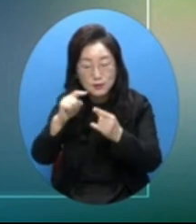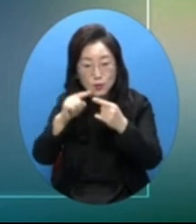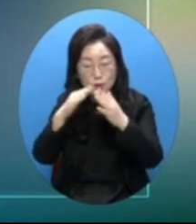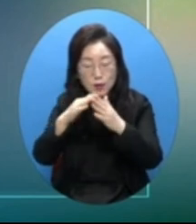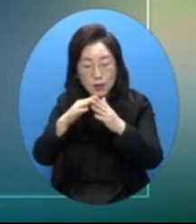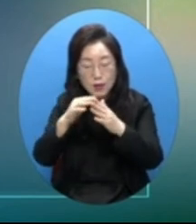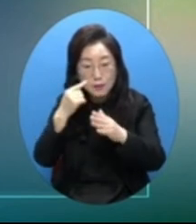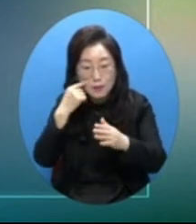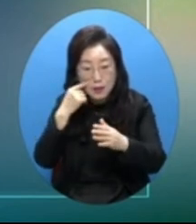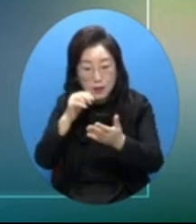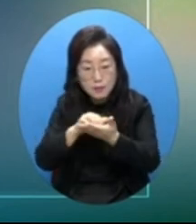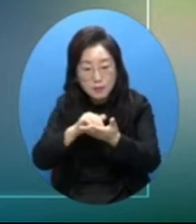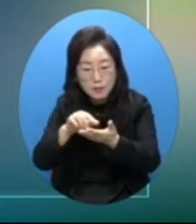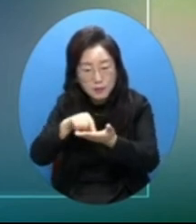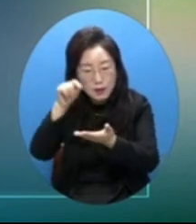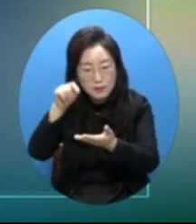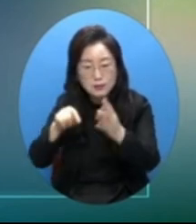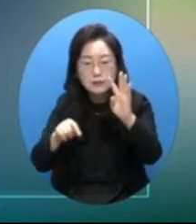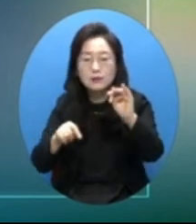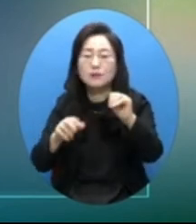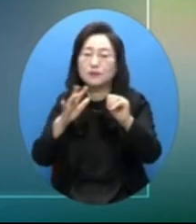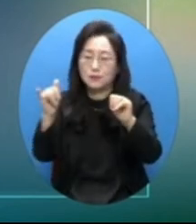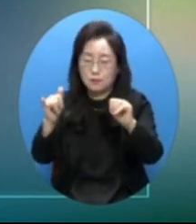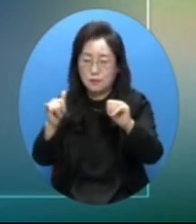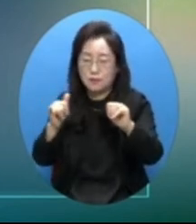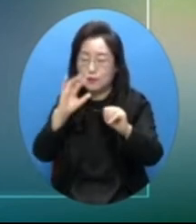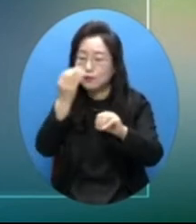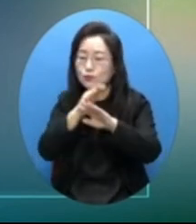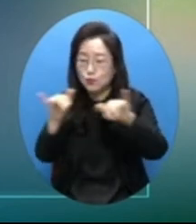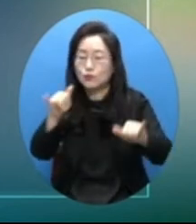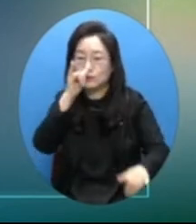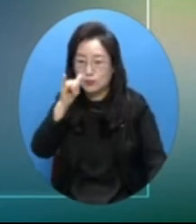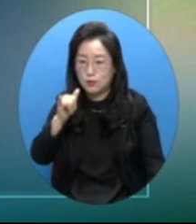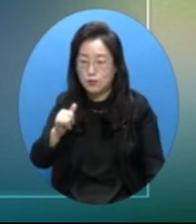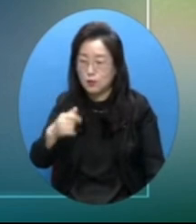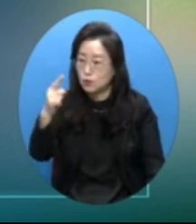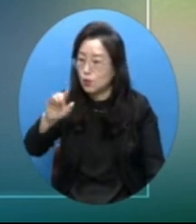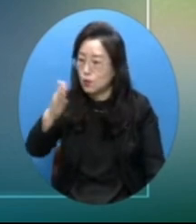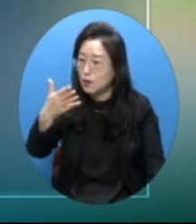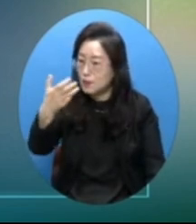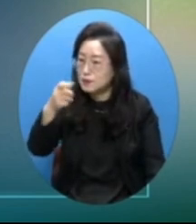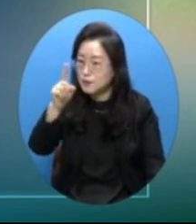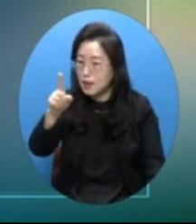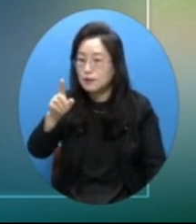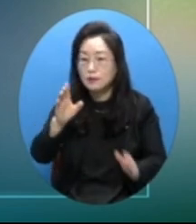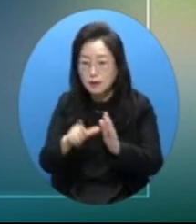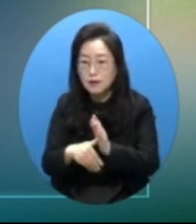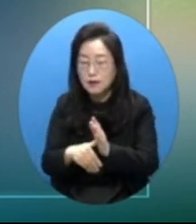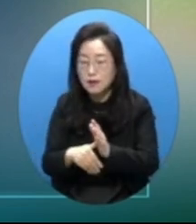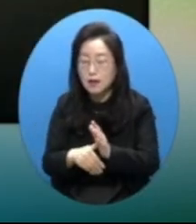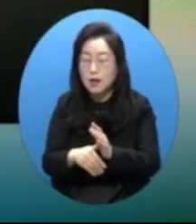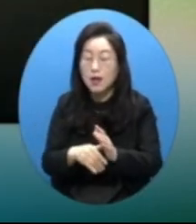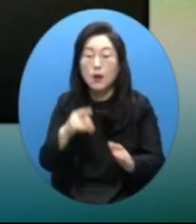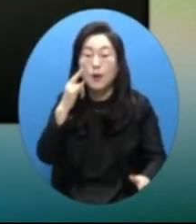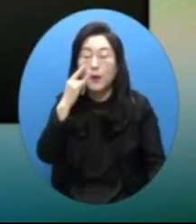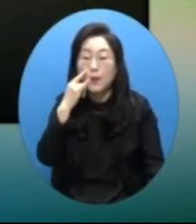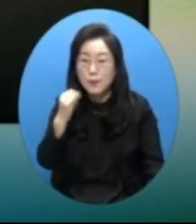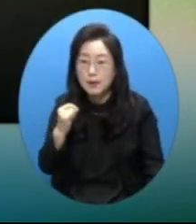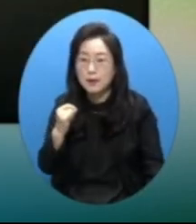약 4만 명이 모입니다 그런데 1981년 어머니 도티 오스틴